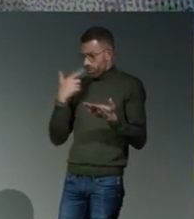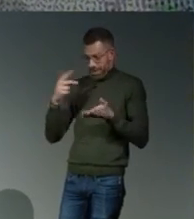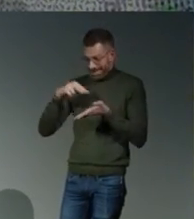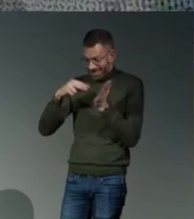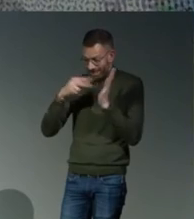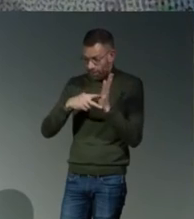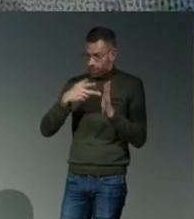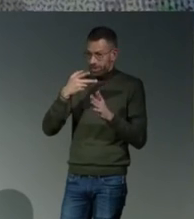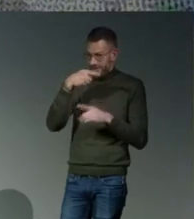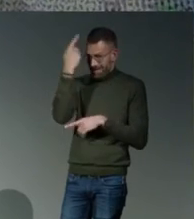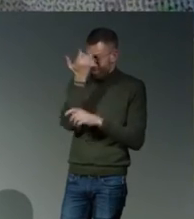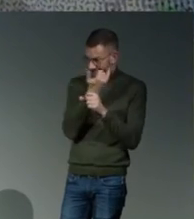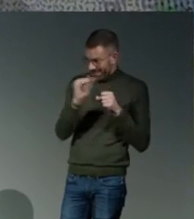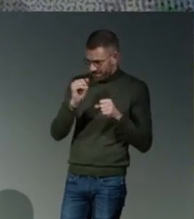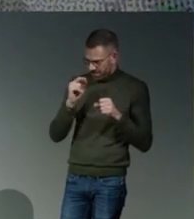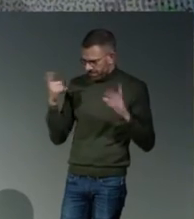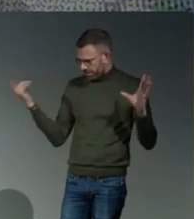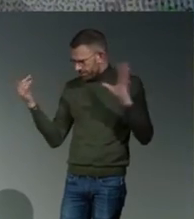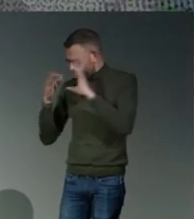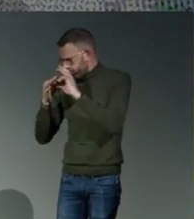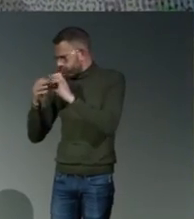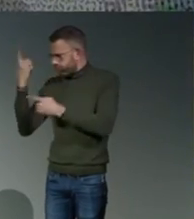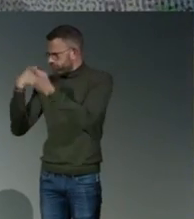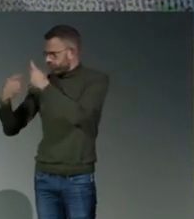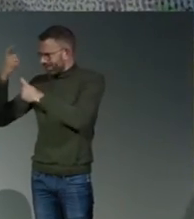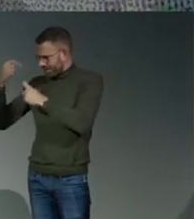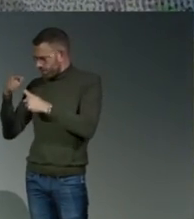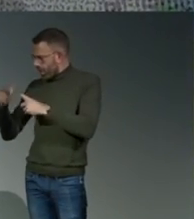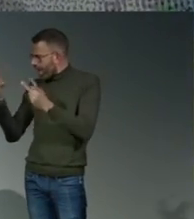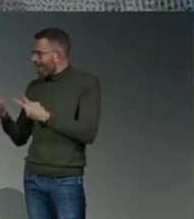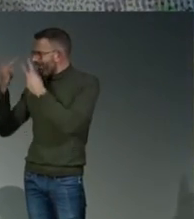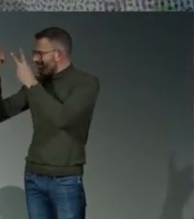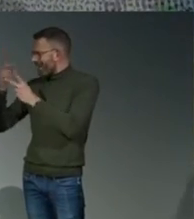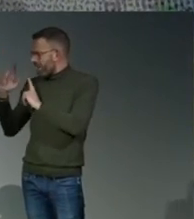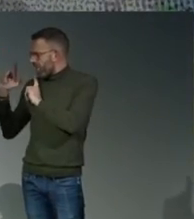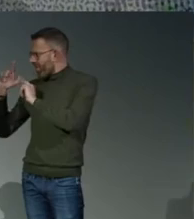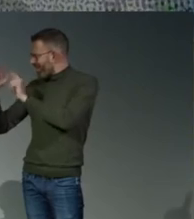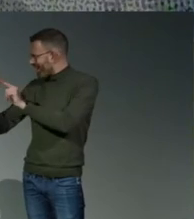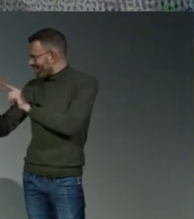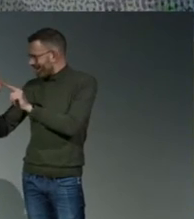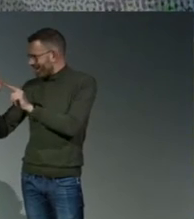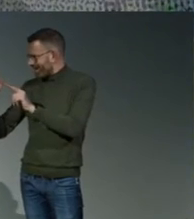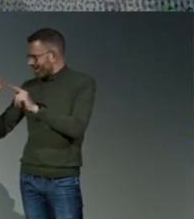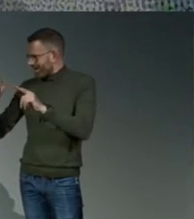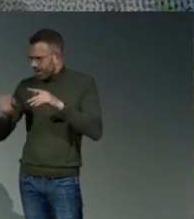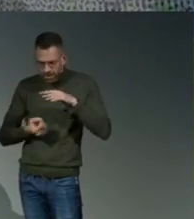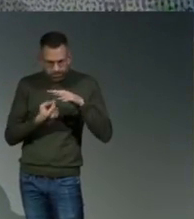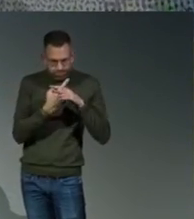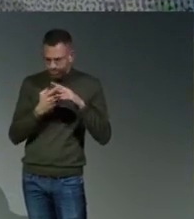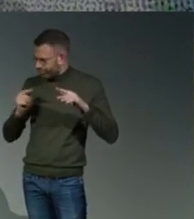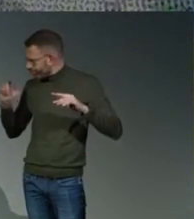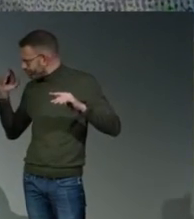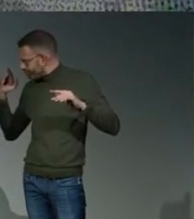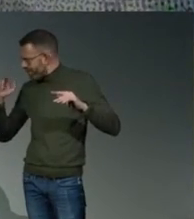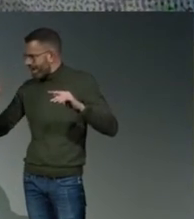technologie de l'intelligence artificielle par rapport au système de valeurs qui sont intrinsèques à son émergence comme technologie. Je veux dire